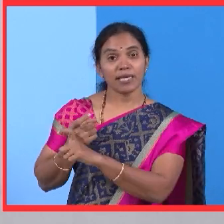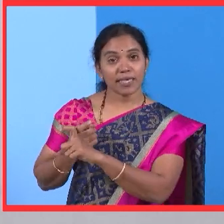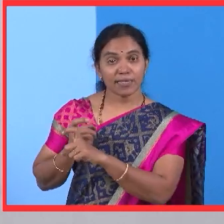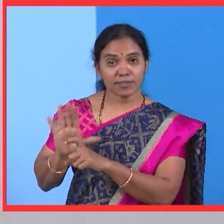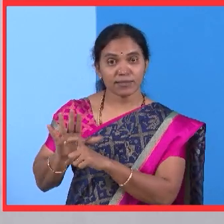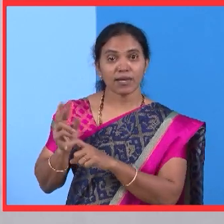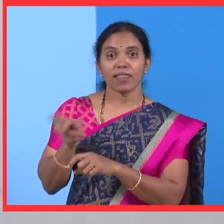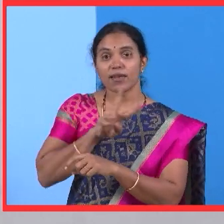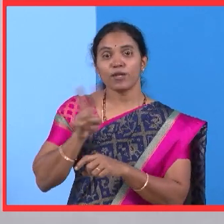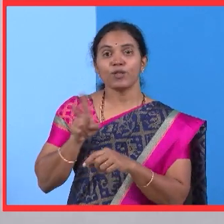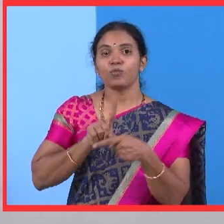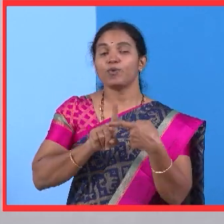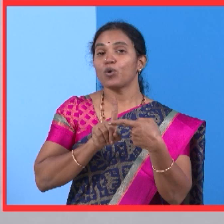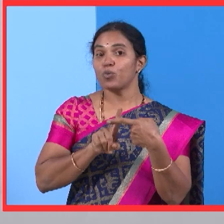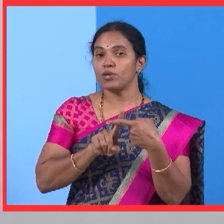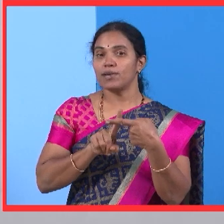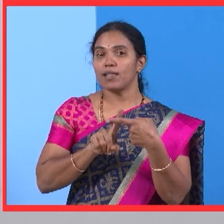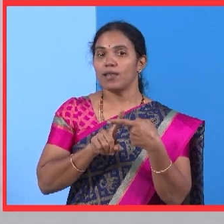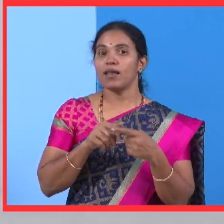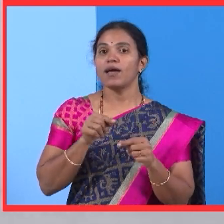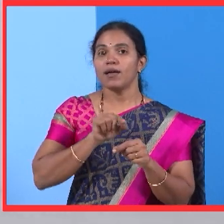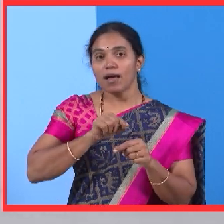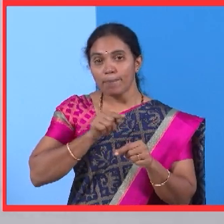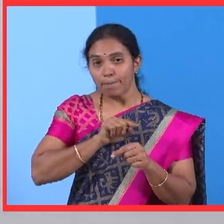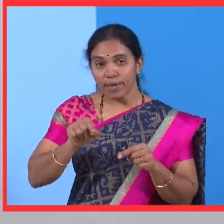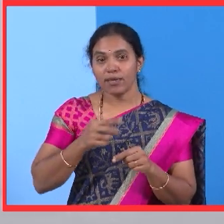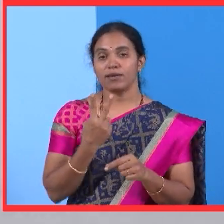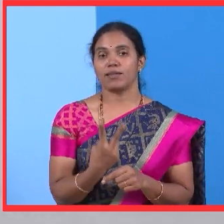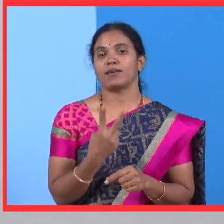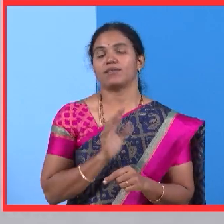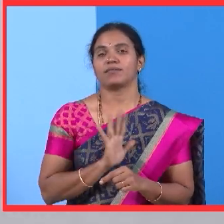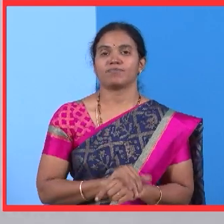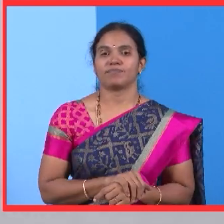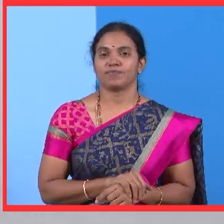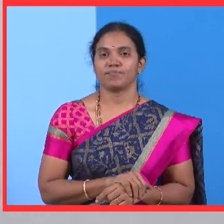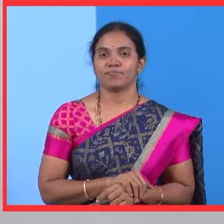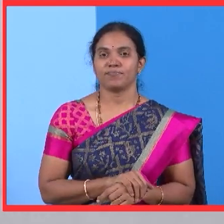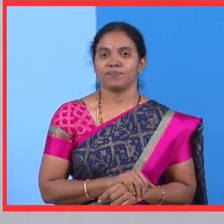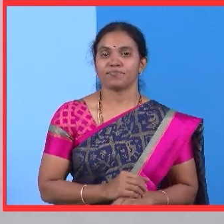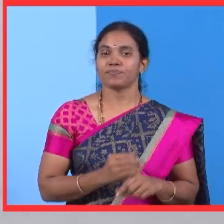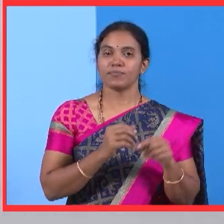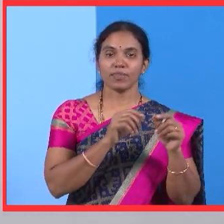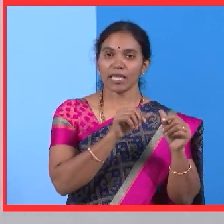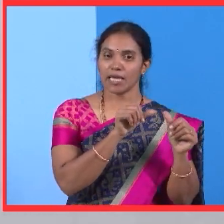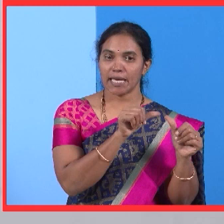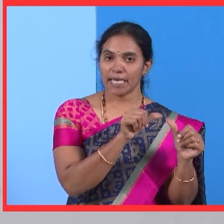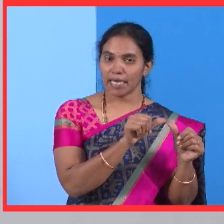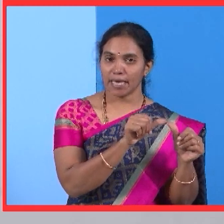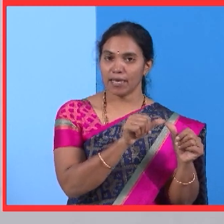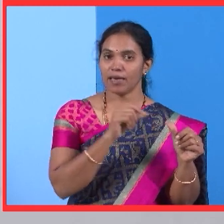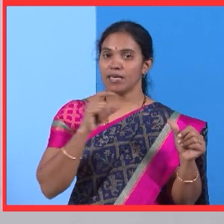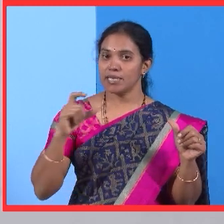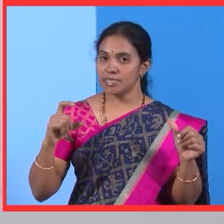இரண்டையும் கூட்டி இரண்டால் வகுக்க வேண்டும். அதாவது இந்த ஏ என்ற புள்ளி மற்றும் சி